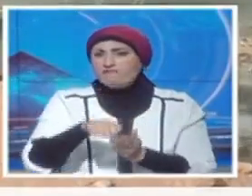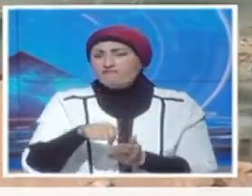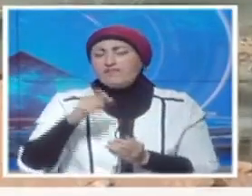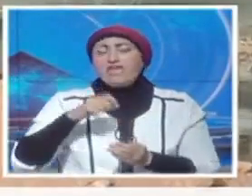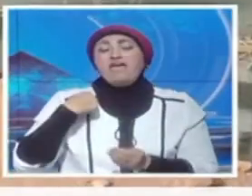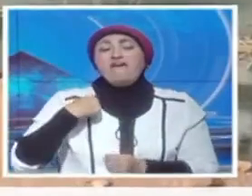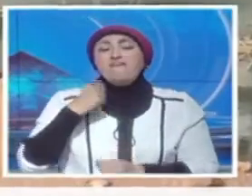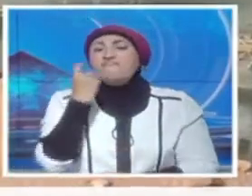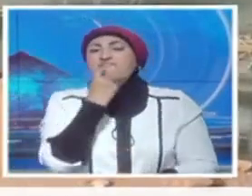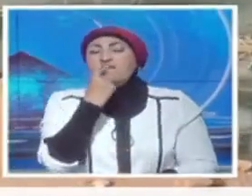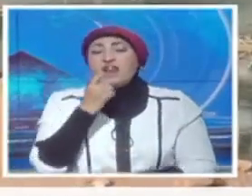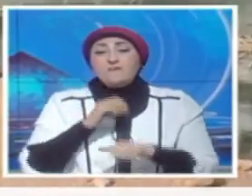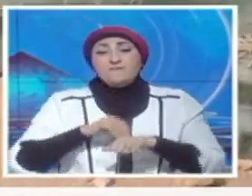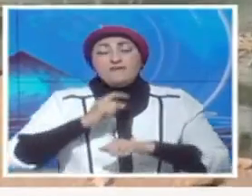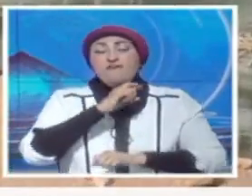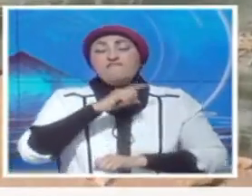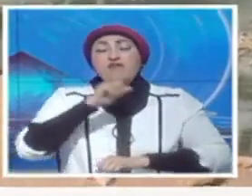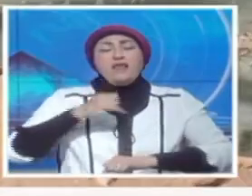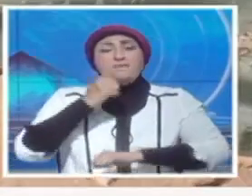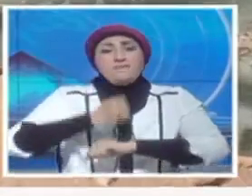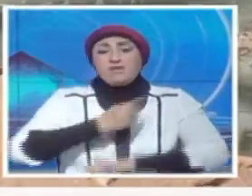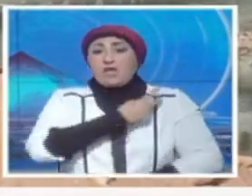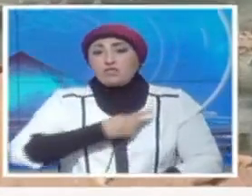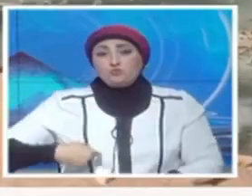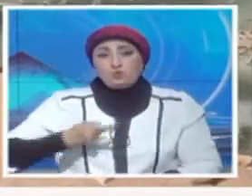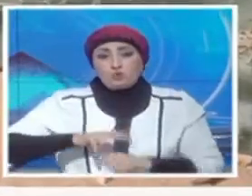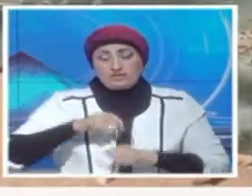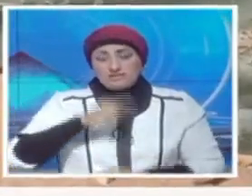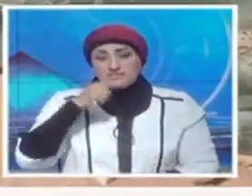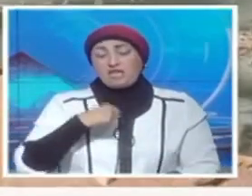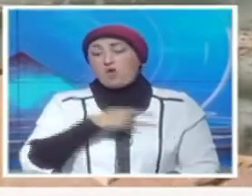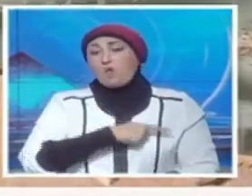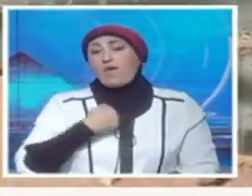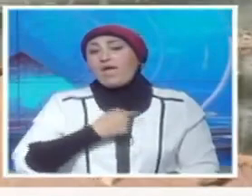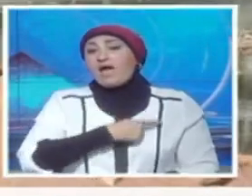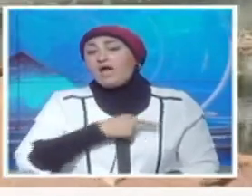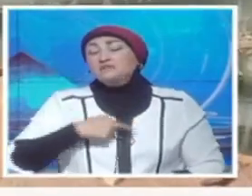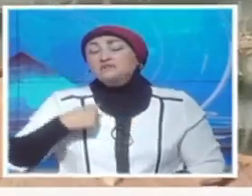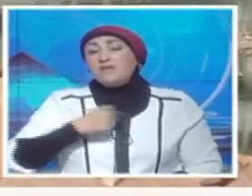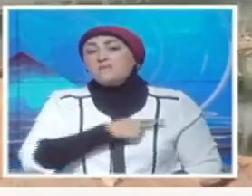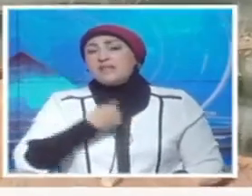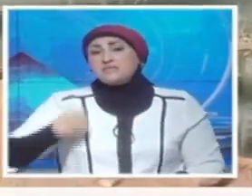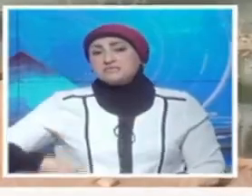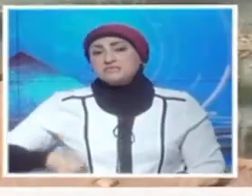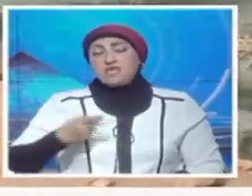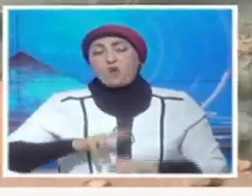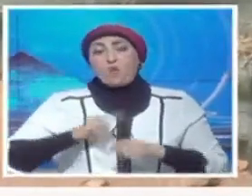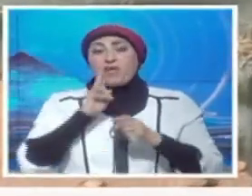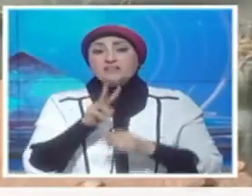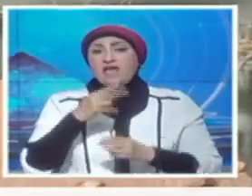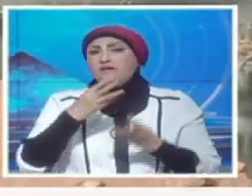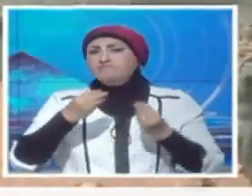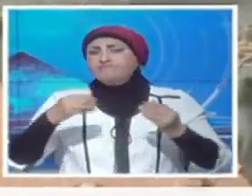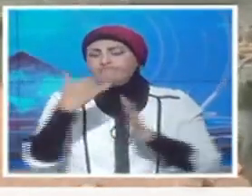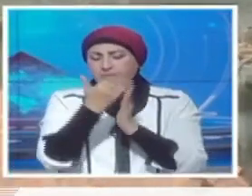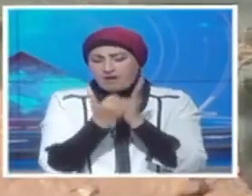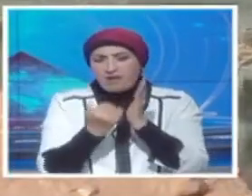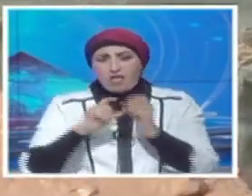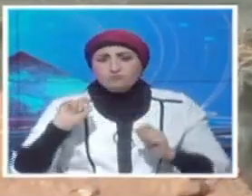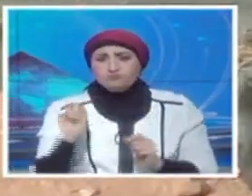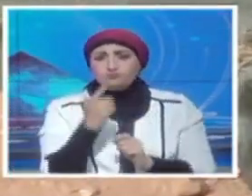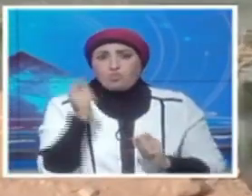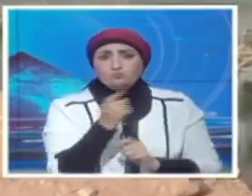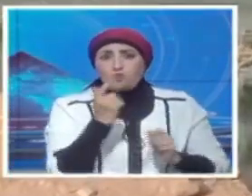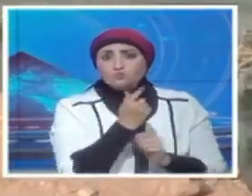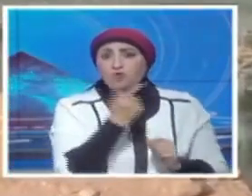الفلبين ونيجيريا وإندونيسيا وأيضا من دولة الصين الشعبية. هناك تجهيزات كبيرة جدا تتم على أرض الواقع لعمل